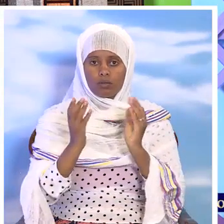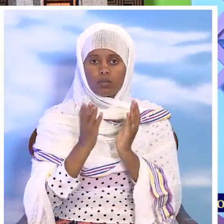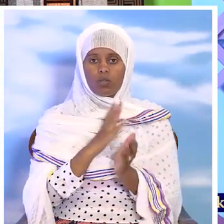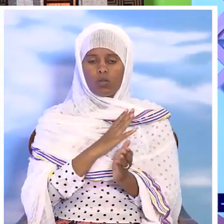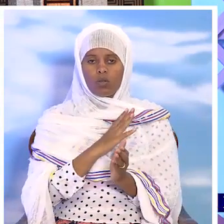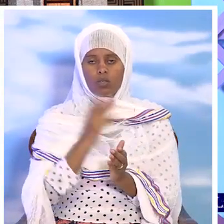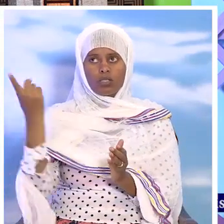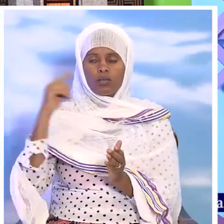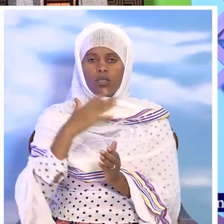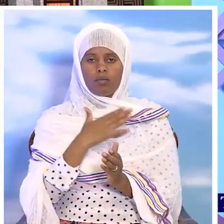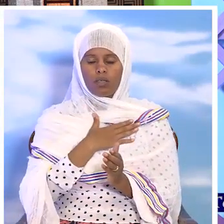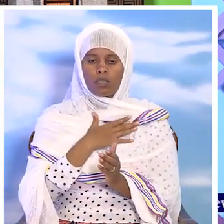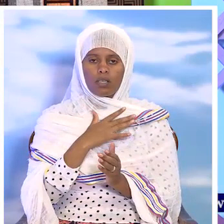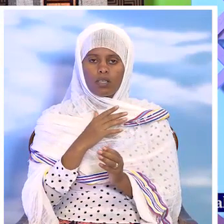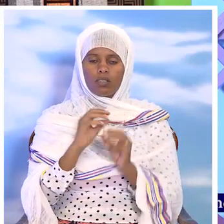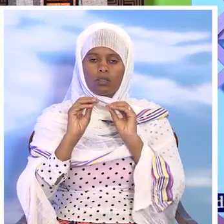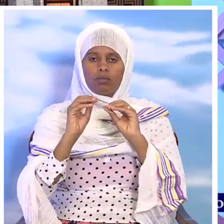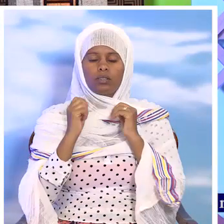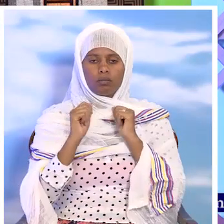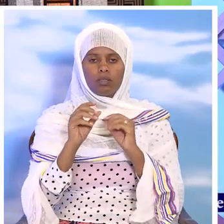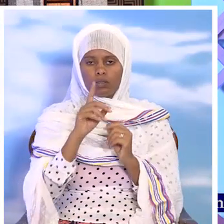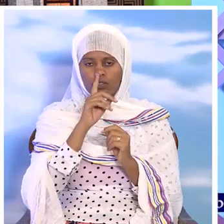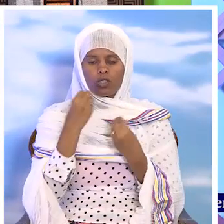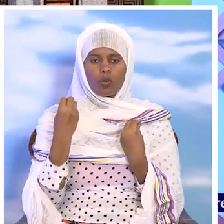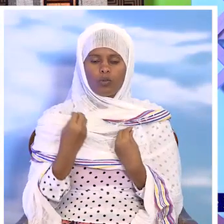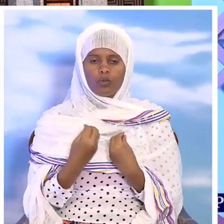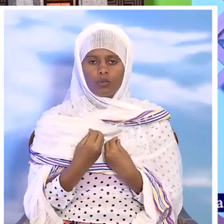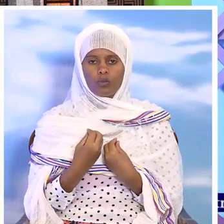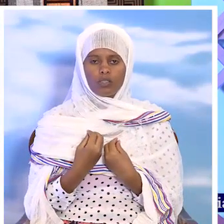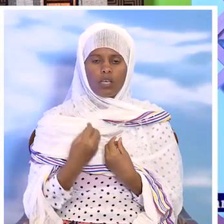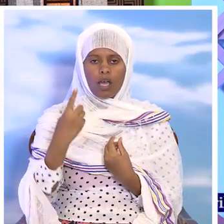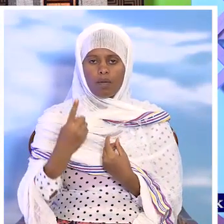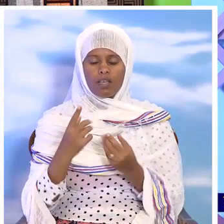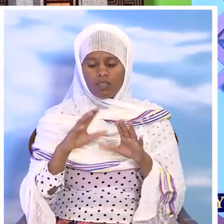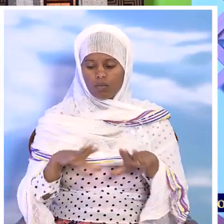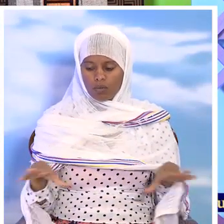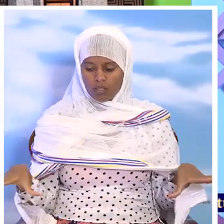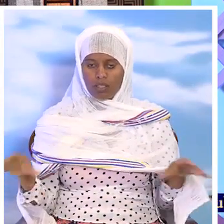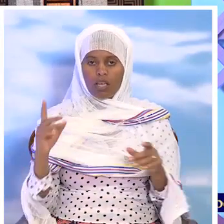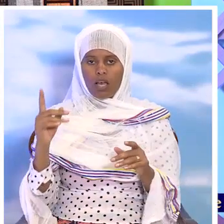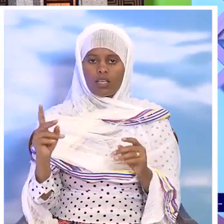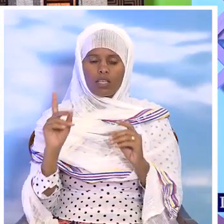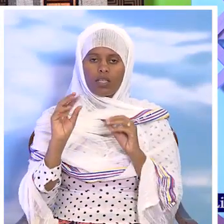ኣምላኽና ዘይሰበኸ ወይ ዘይመሃረ? ኣብ ሓደ መድረኽ ወይ ኣብ ሓደ ወንበር ክልተ መምህር